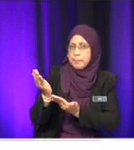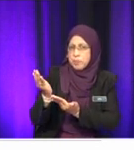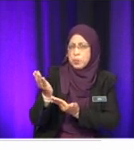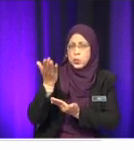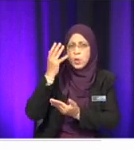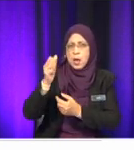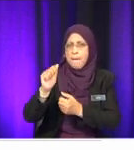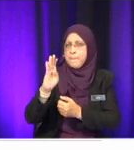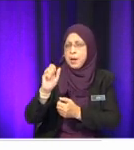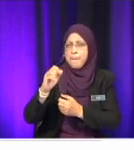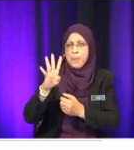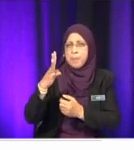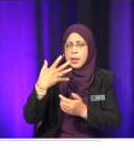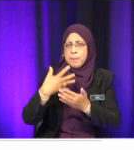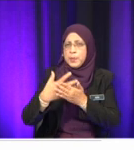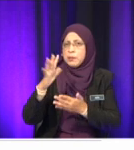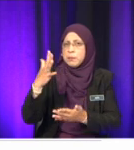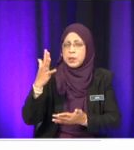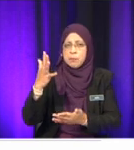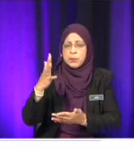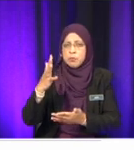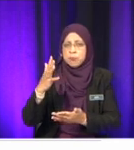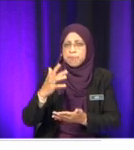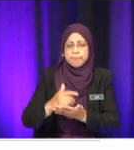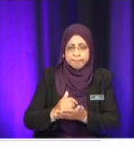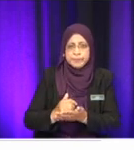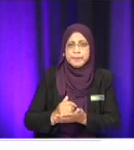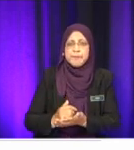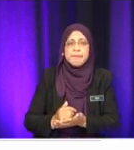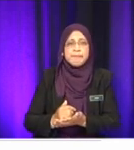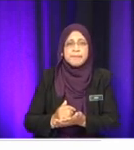ke-14 hingga ke-15 dikenal sebagai